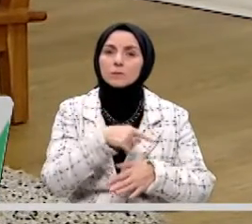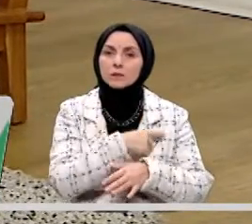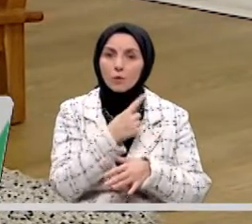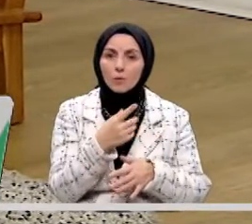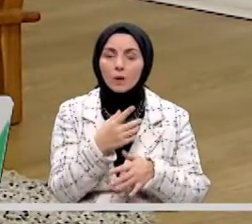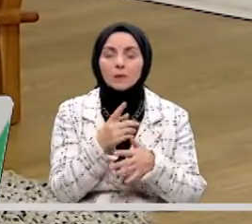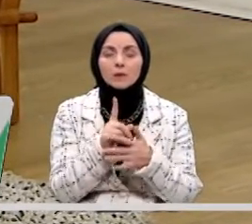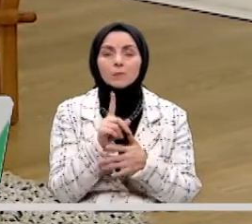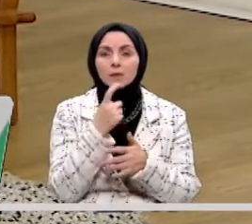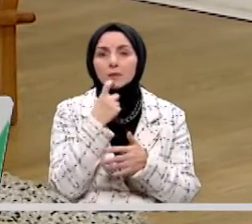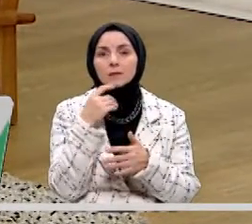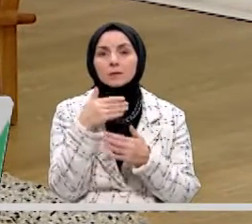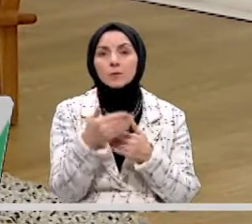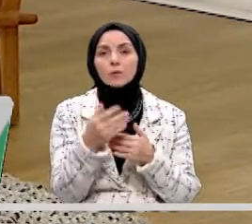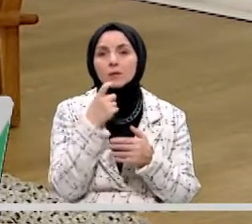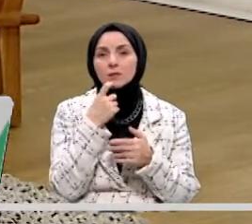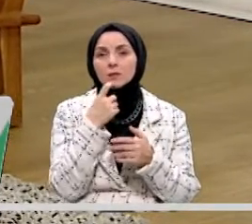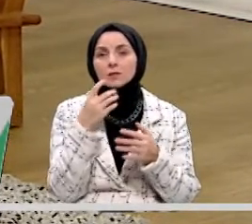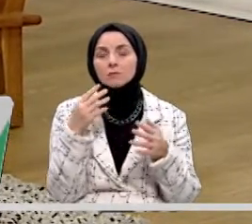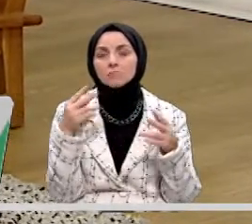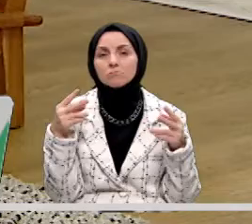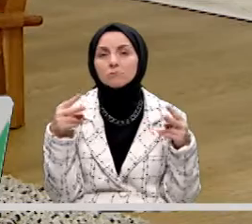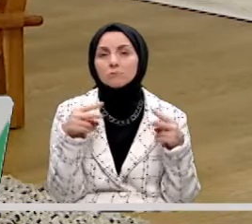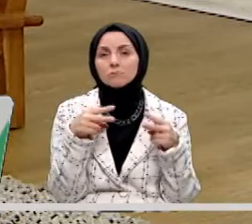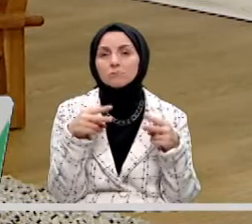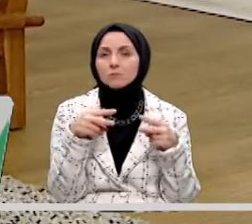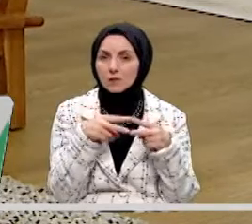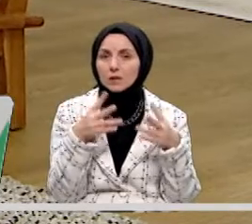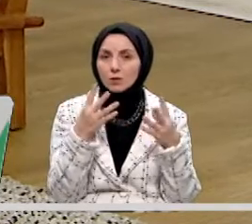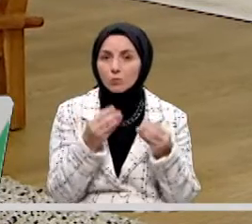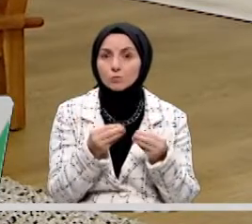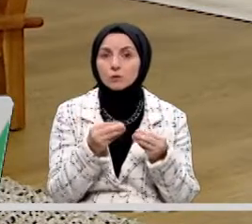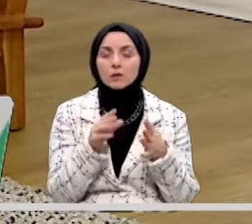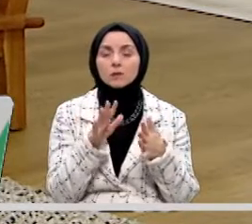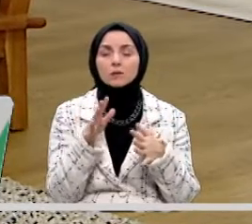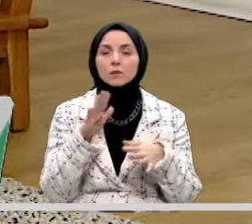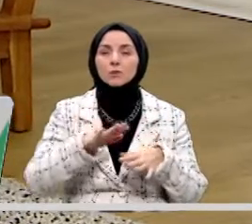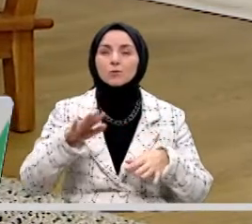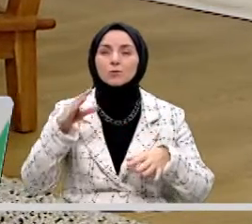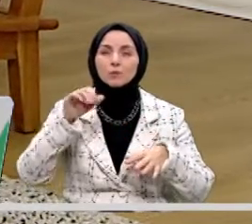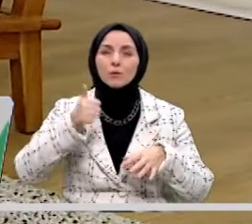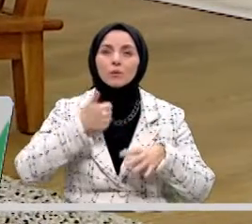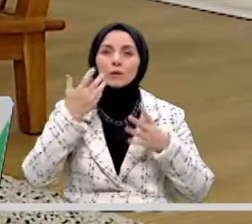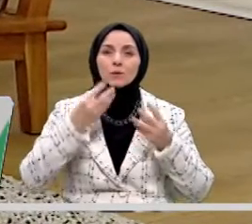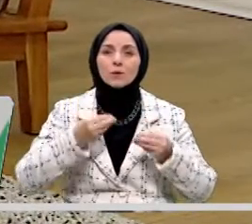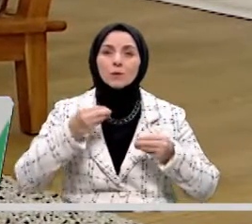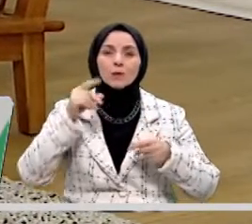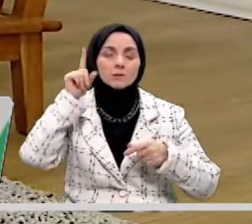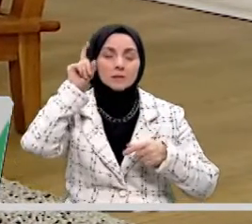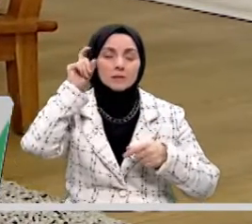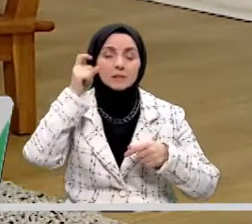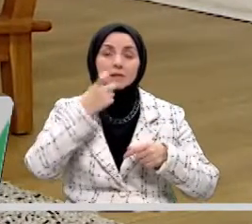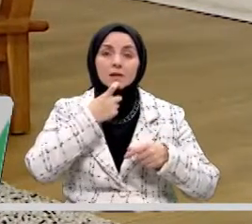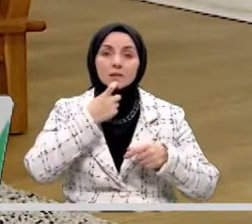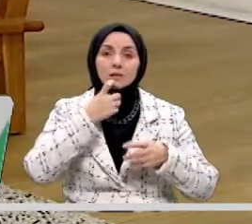gelecektir mutlaka problem yok orada çocuğun en önemli konusu zihinsel ve duygusal yaşıdır fiziksel yapının çok da etkisi yok o konuda